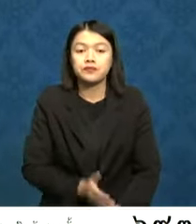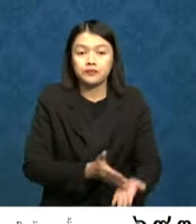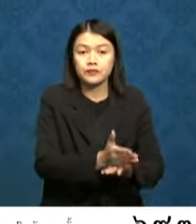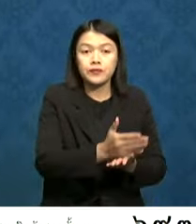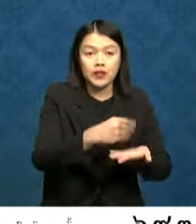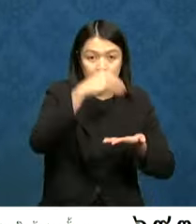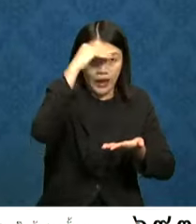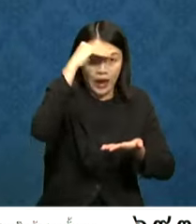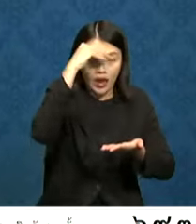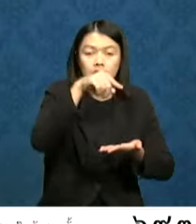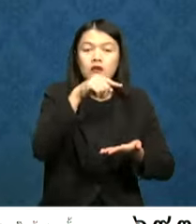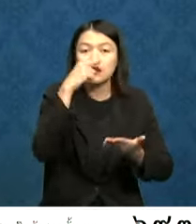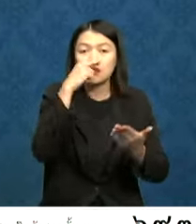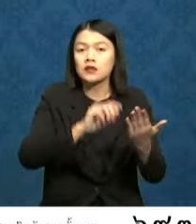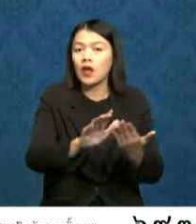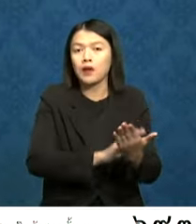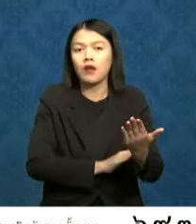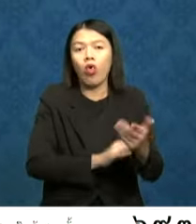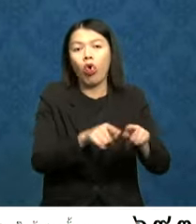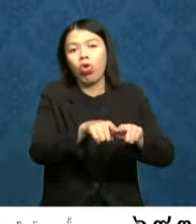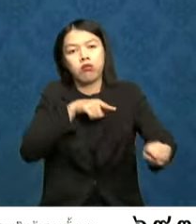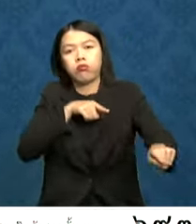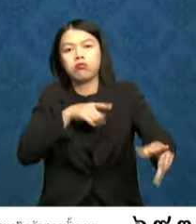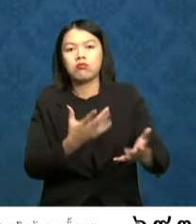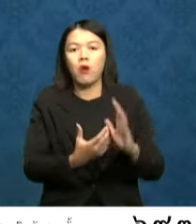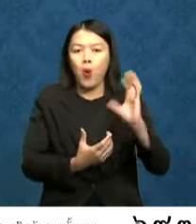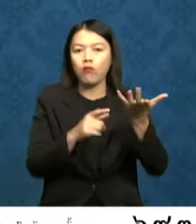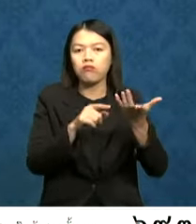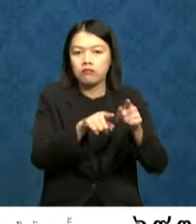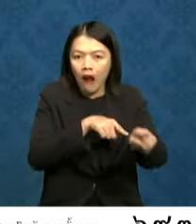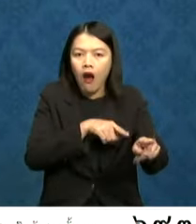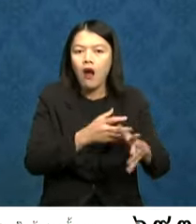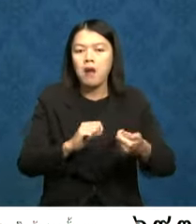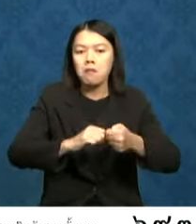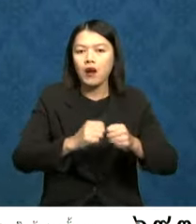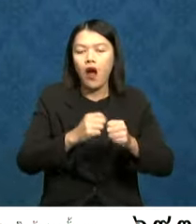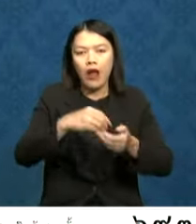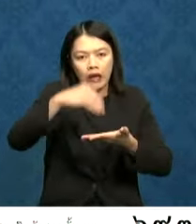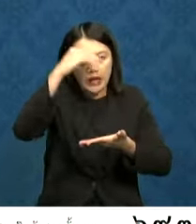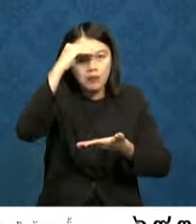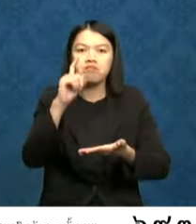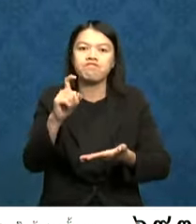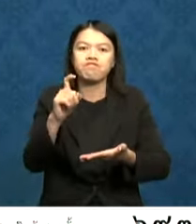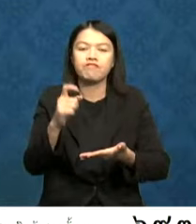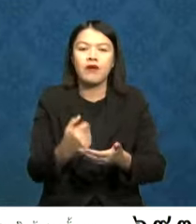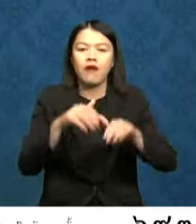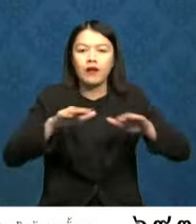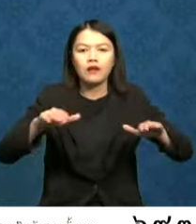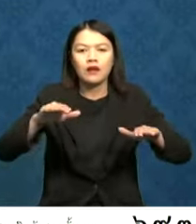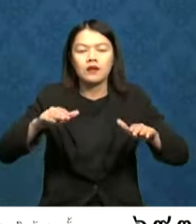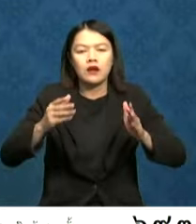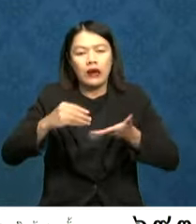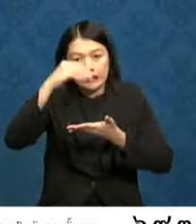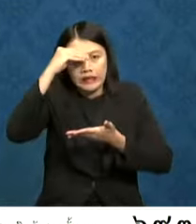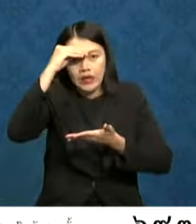ศึกษาประเทศไทยครับยังคงตามไม่ทันโลกเรากำลังประสบกับปัญหาวิกฤตด้านการศึกษามีเด็กจำนวนไม่